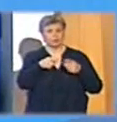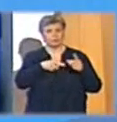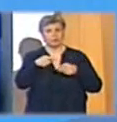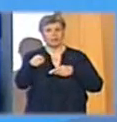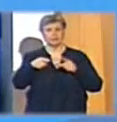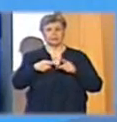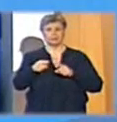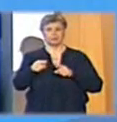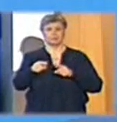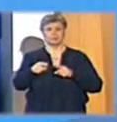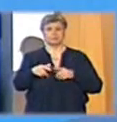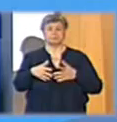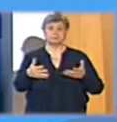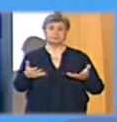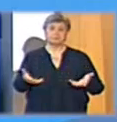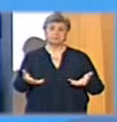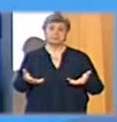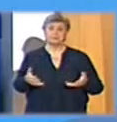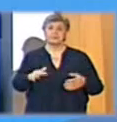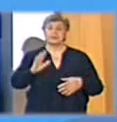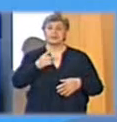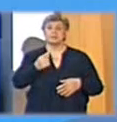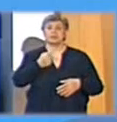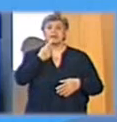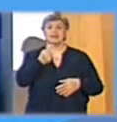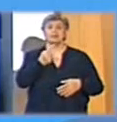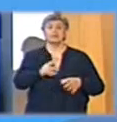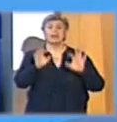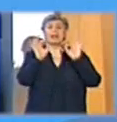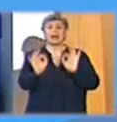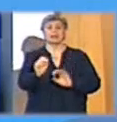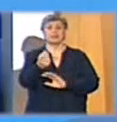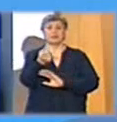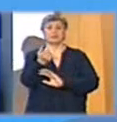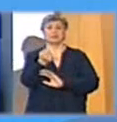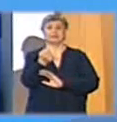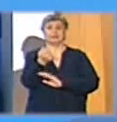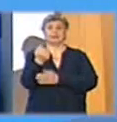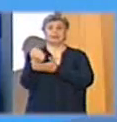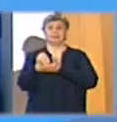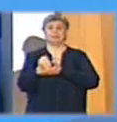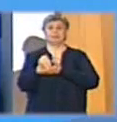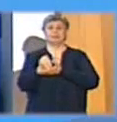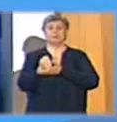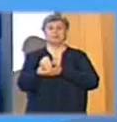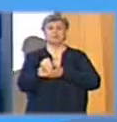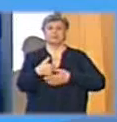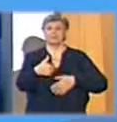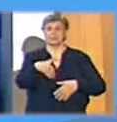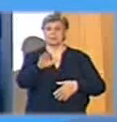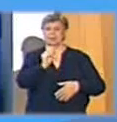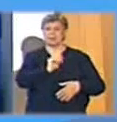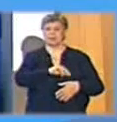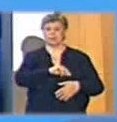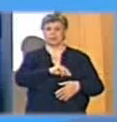Ενδεχομένως να μην είχε μεγάλο νόημα να μπει κανείς στο θέμα του τιμήματος, γιατί αυτό ήταν και ξέρετε